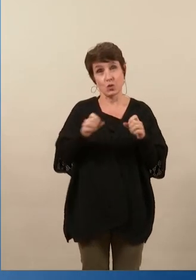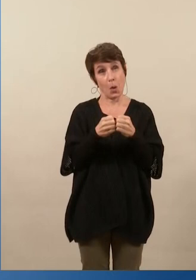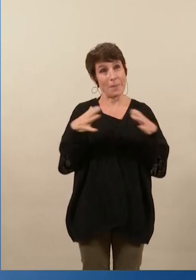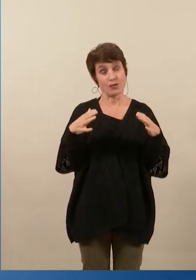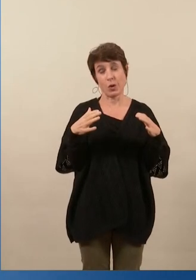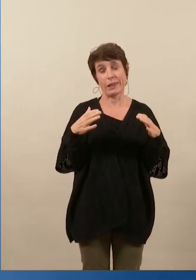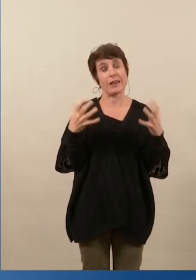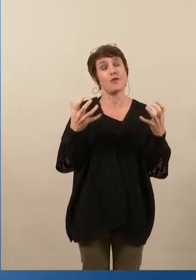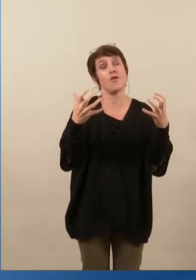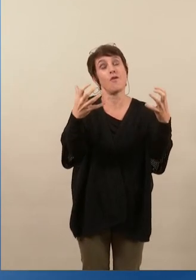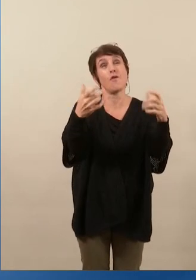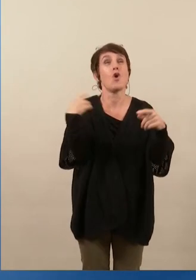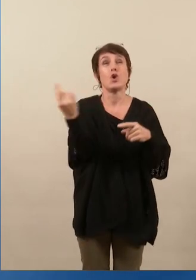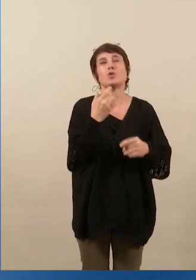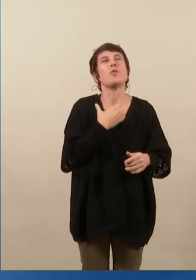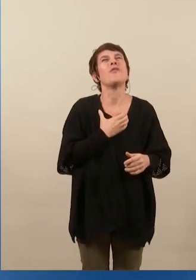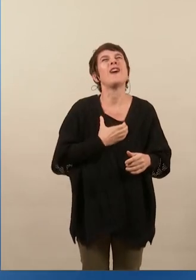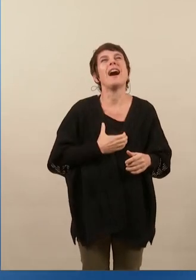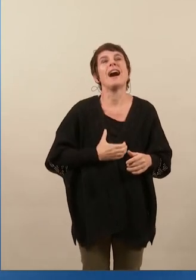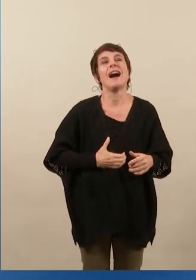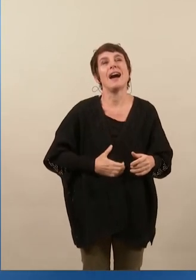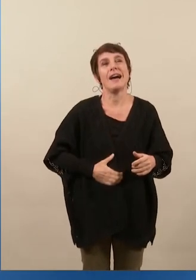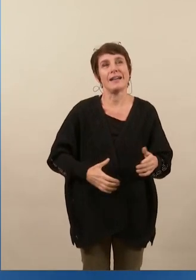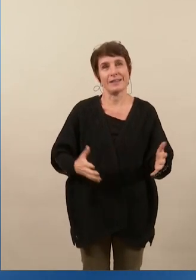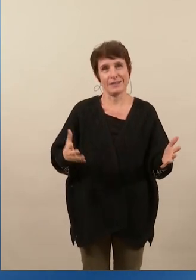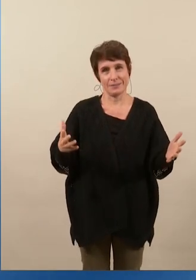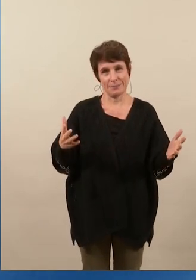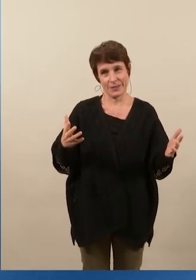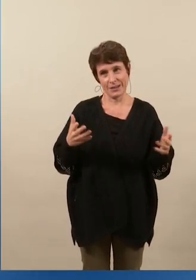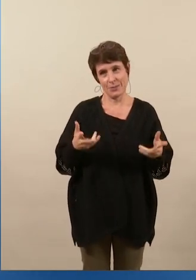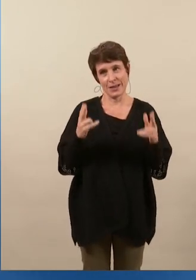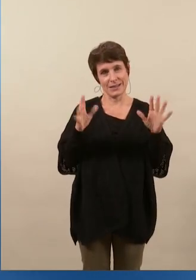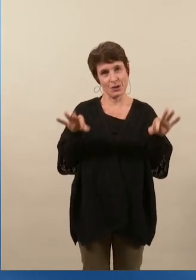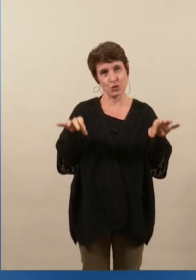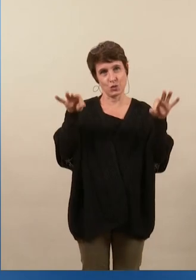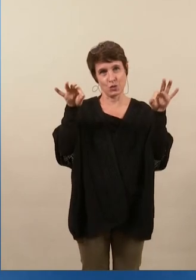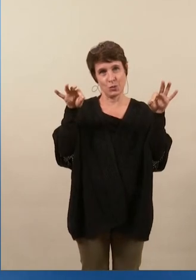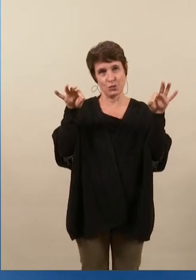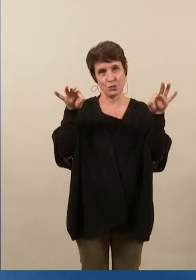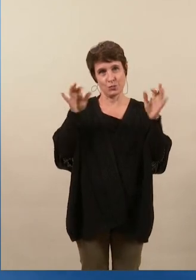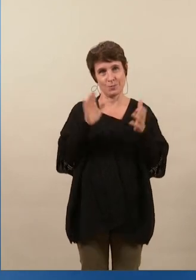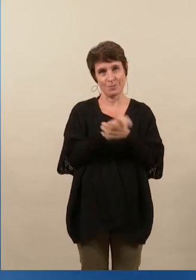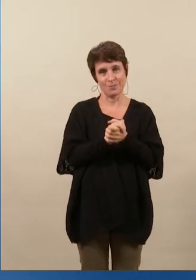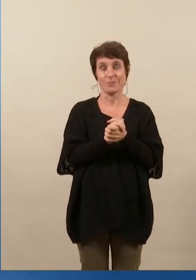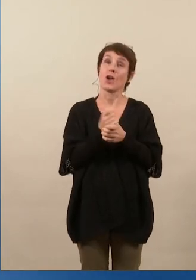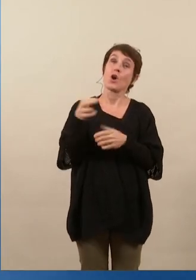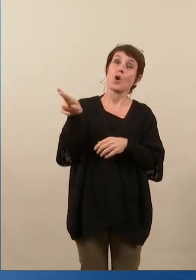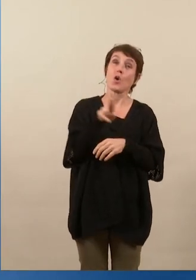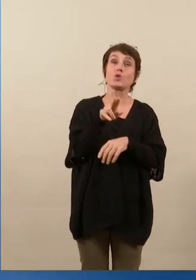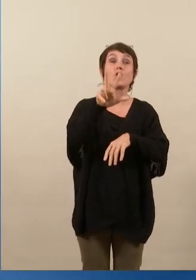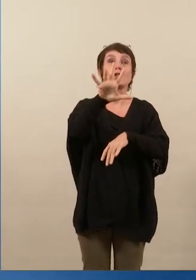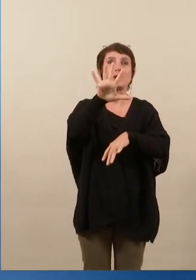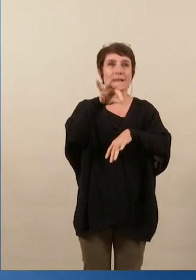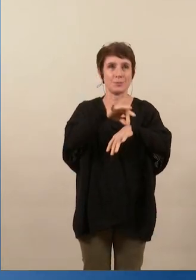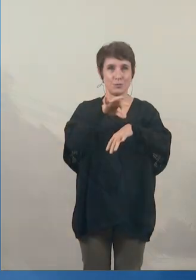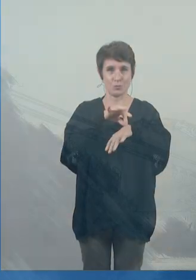monde a faim allez et ben suspendant la séance donc et on se retrouve dans 35